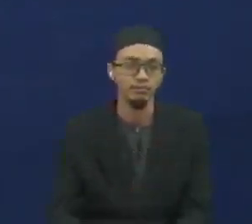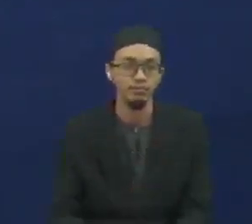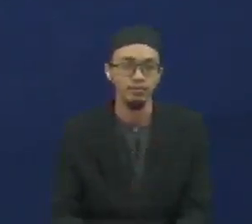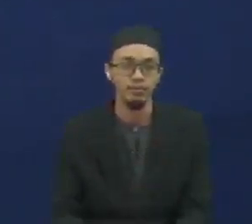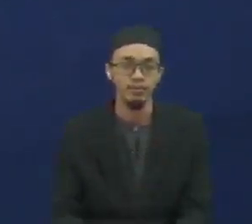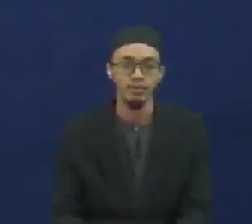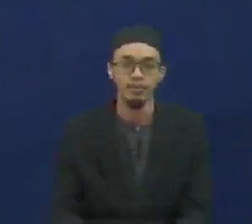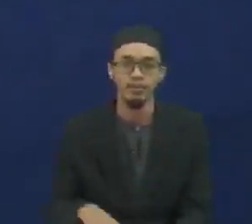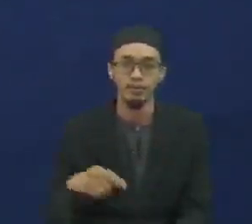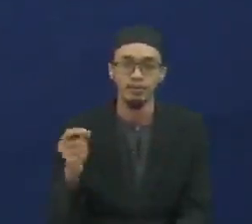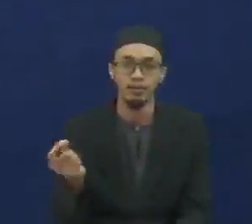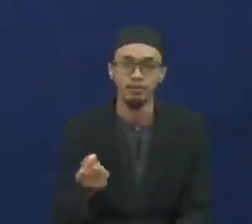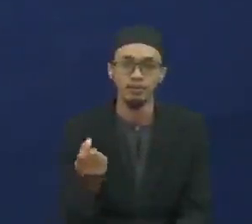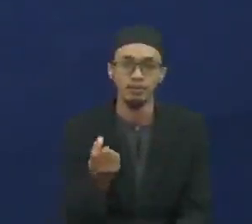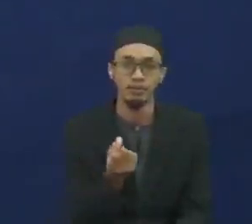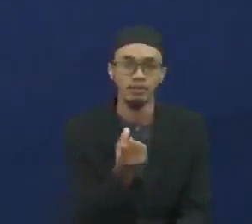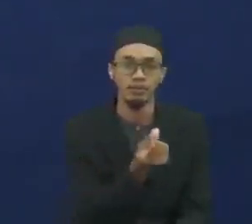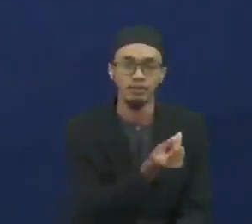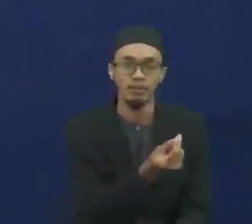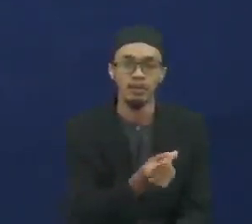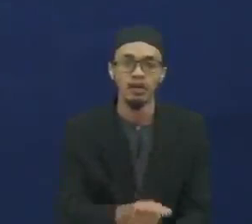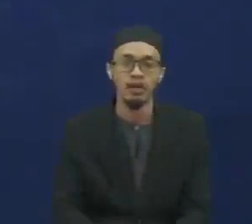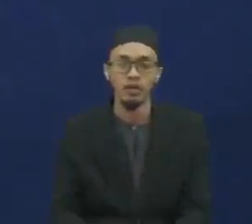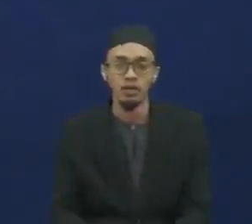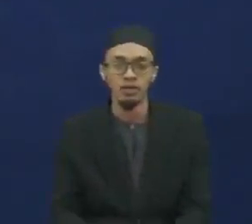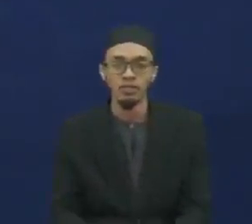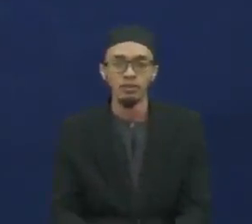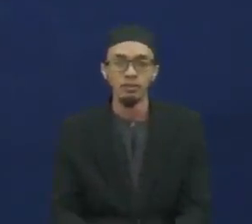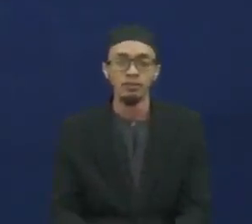aradani birahmatin hal hunna mumsikatu rahmatih